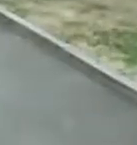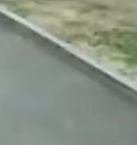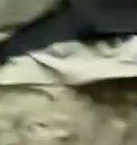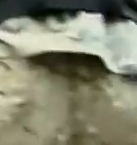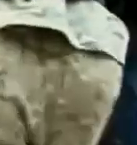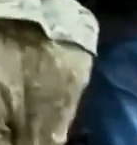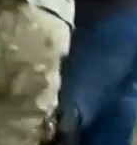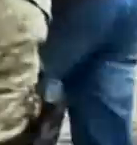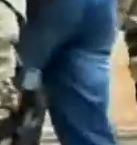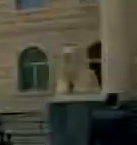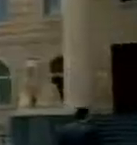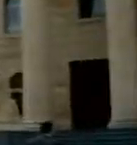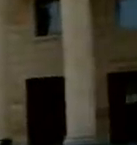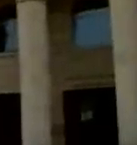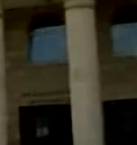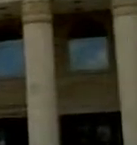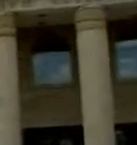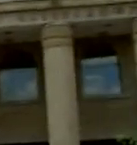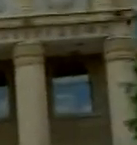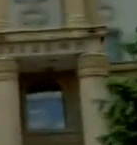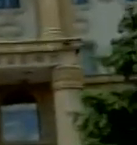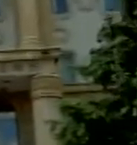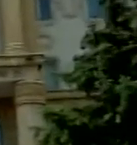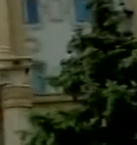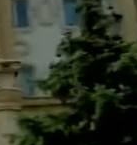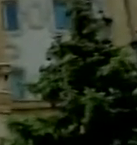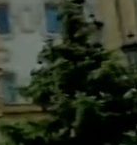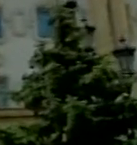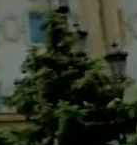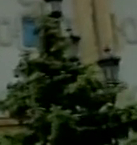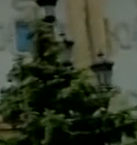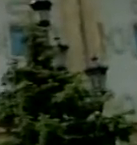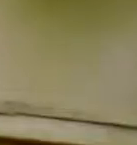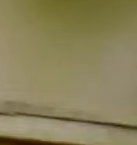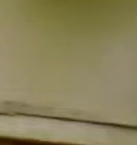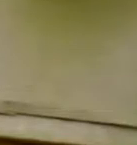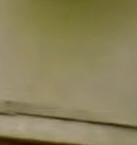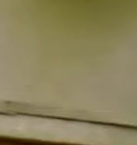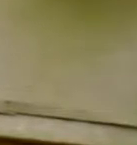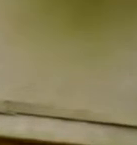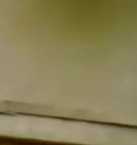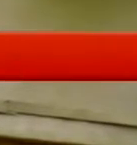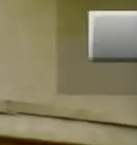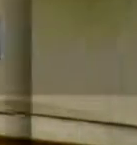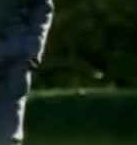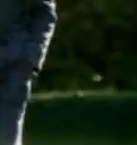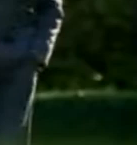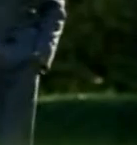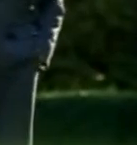გატაცებისთვის დაკავებული პირებისთვის აკვეთი ღონისძიების შეფარდების საკითხზე დღეს იმსჯელებენ, რა გადაწყვეტილებას მიიღებს